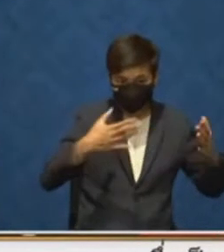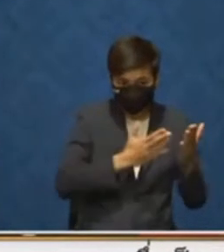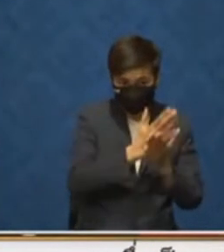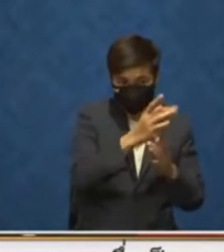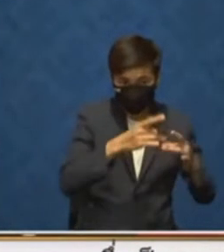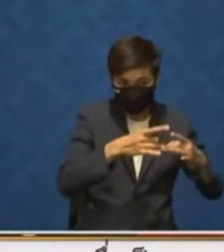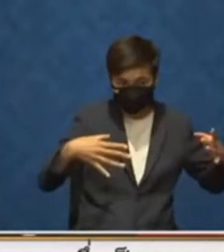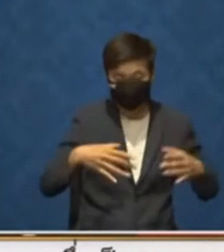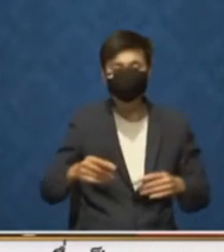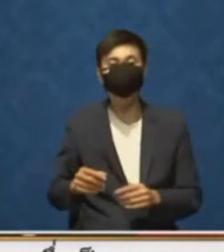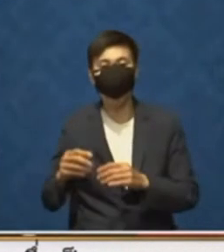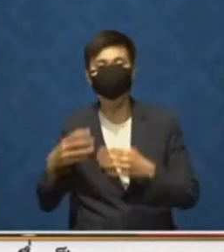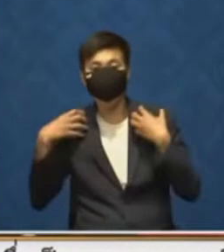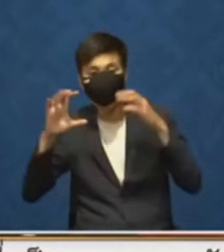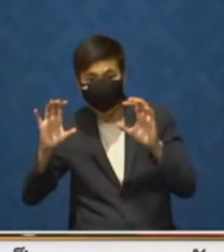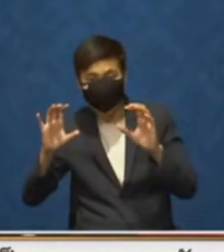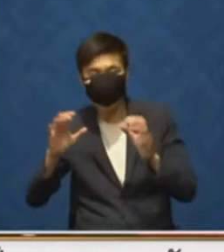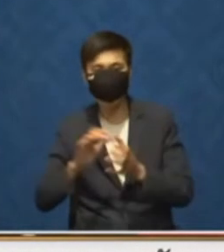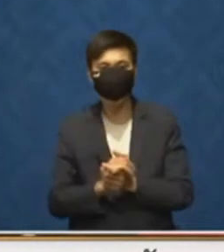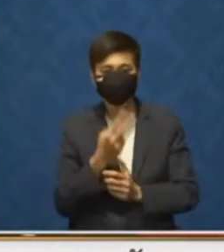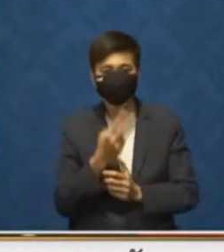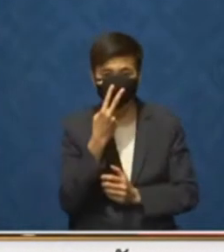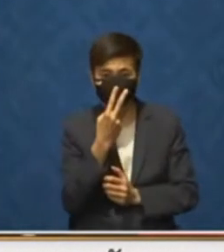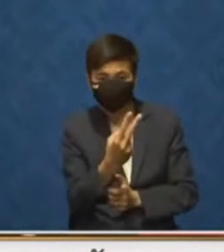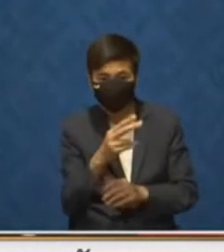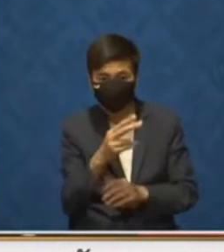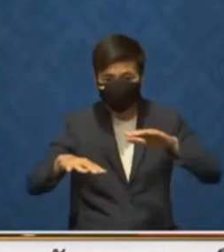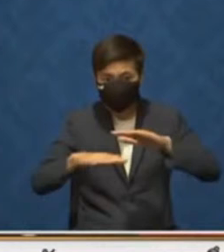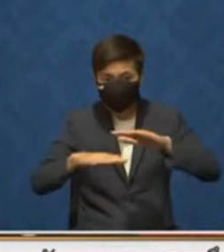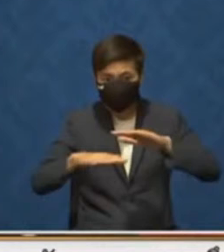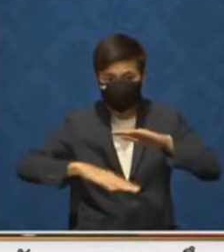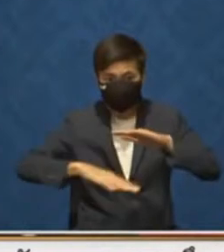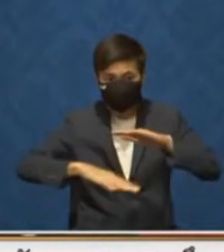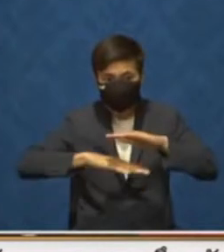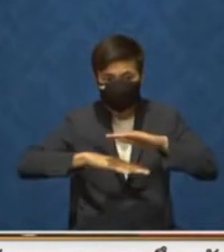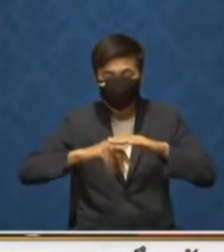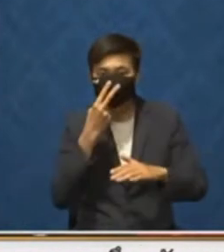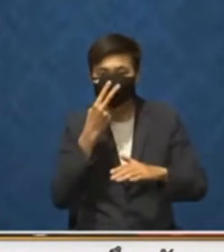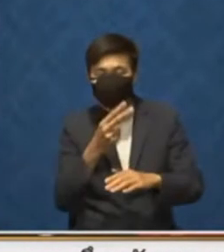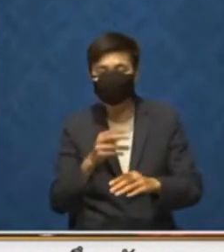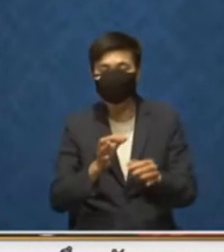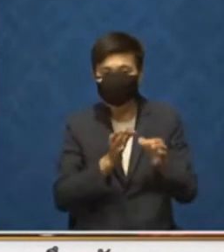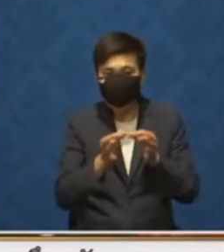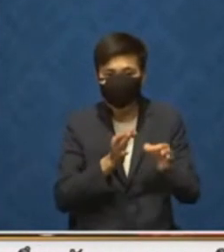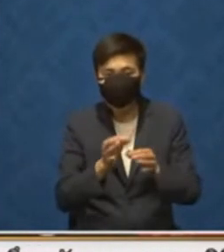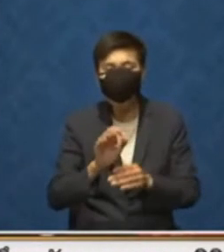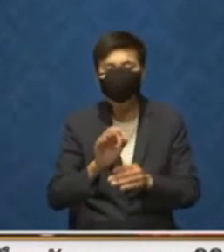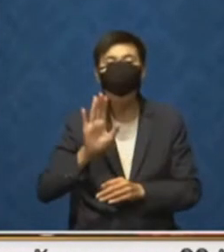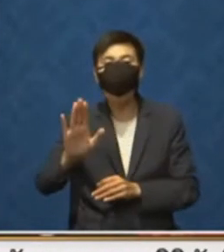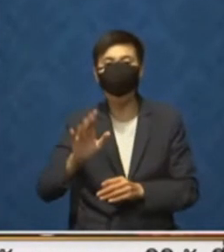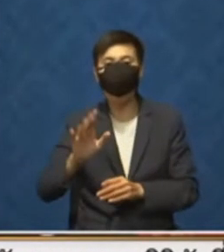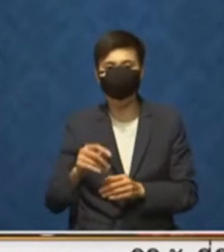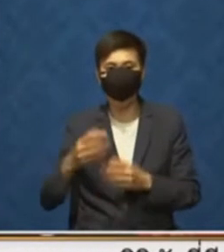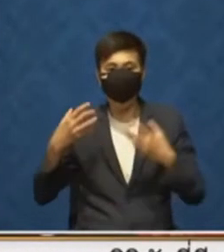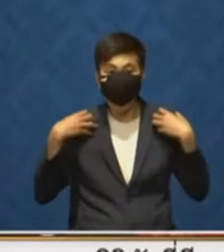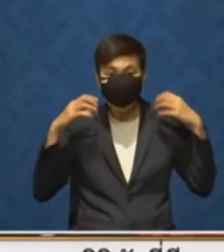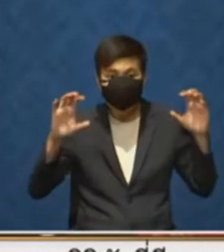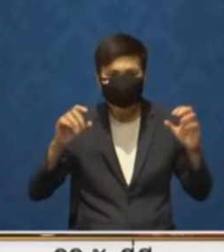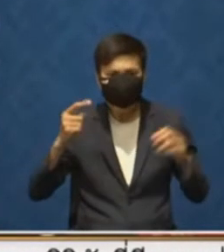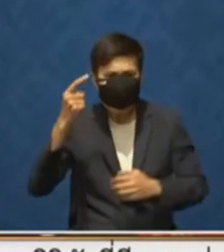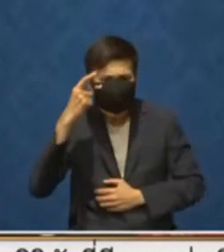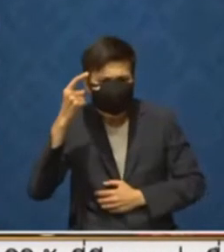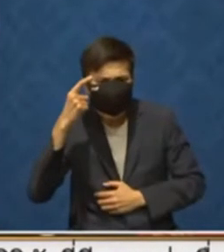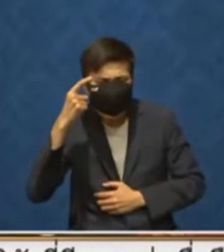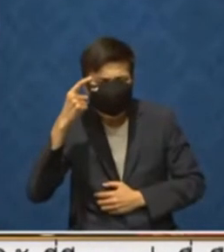แล้วดูตามพยานหลักฐานดูการชี้แจงของทางรัฐบาลเช็คกันด้วย